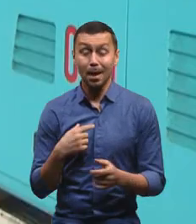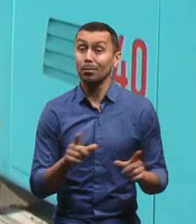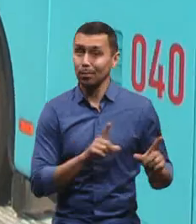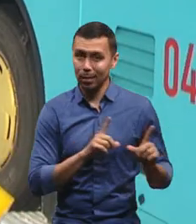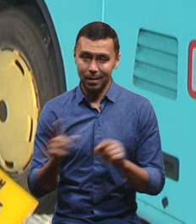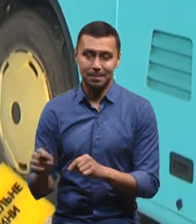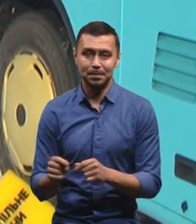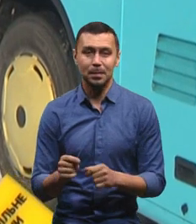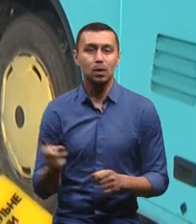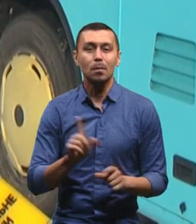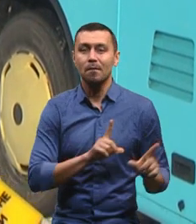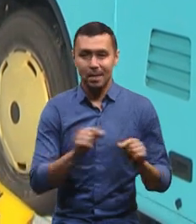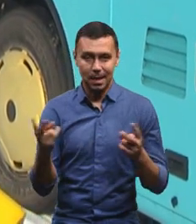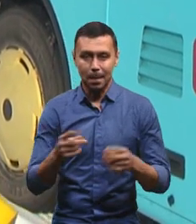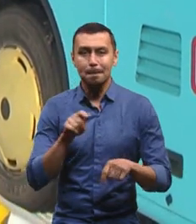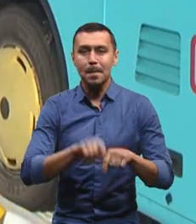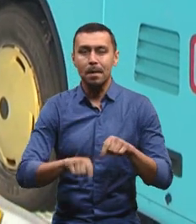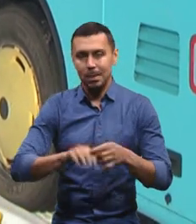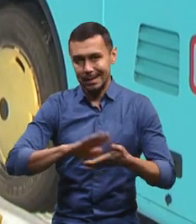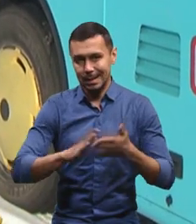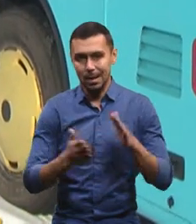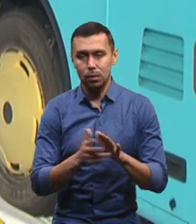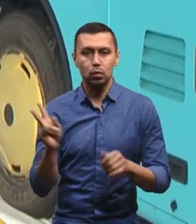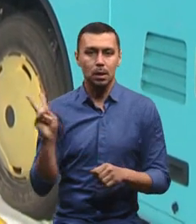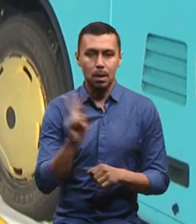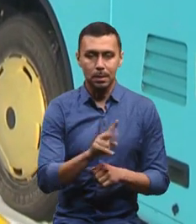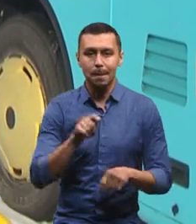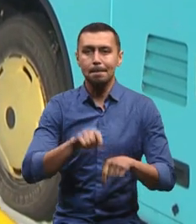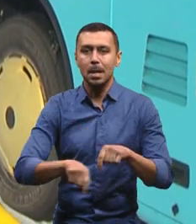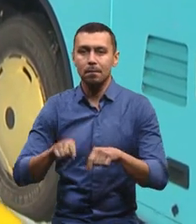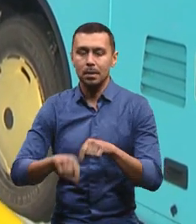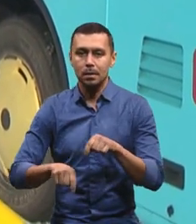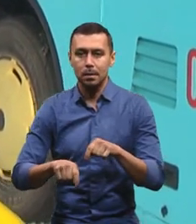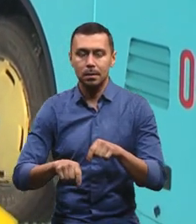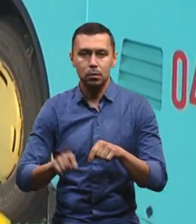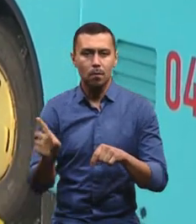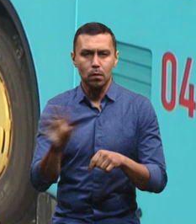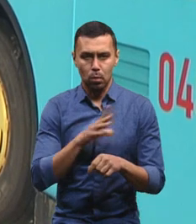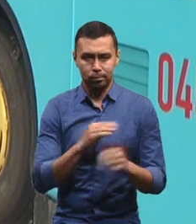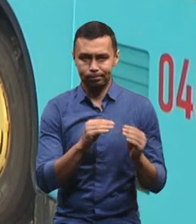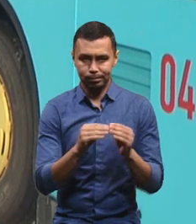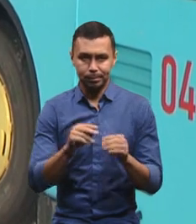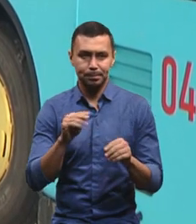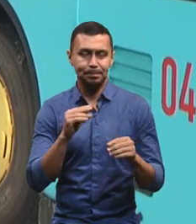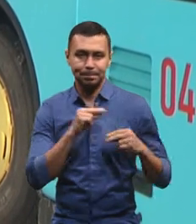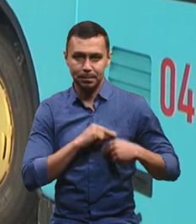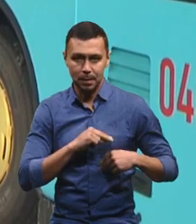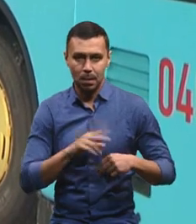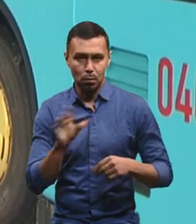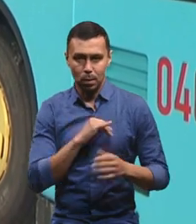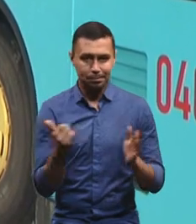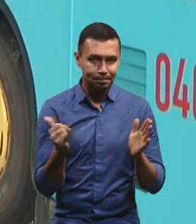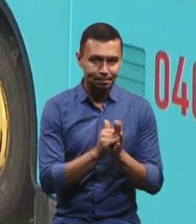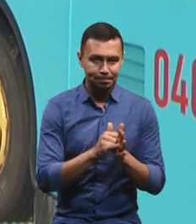поїхала для того щоб виїхати треба перевірити стан тролейбуса перевірити вуглі щоб башмаки були не зняті щоб вони були